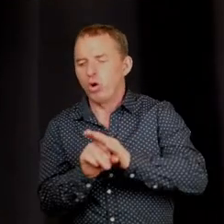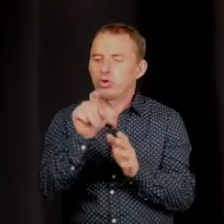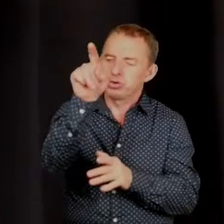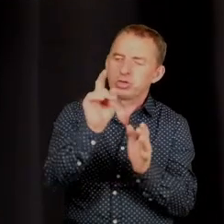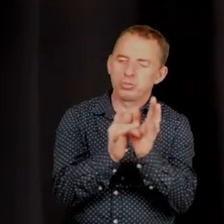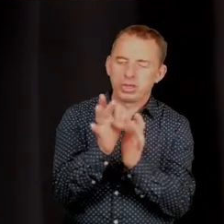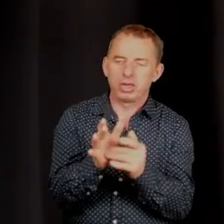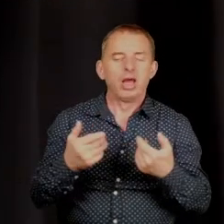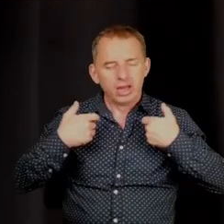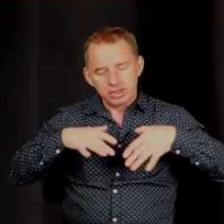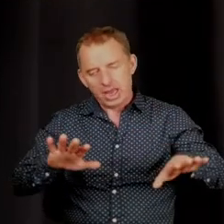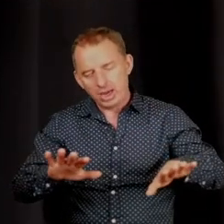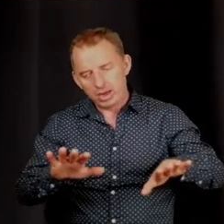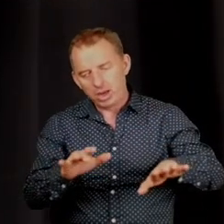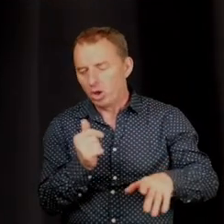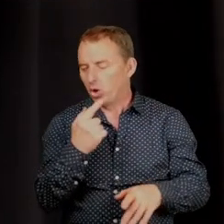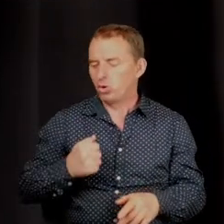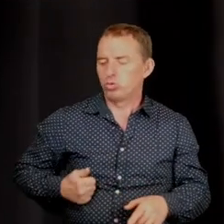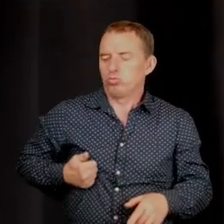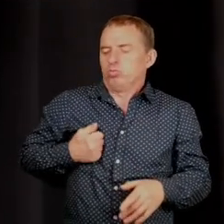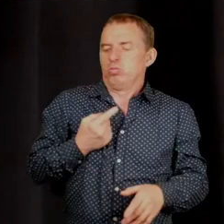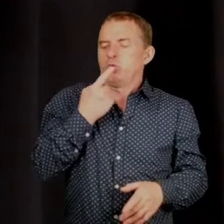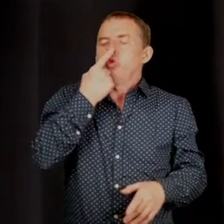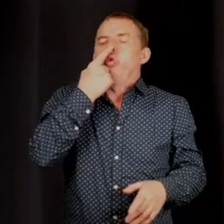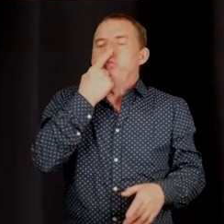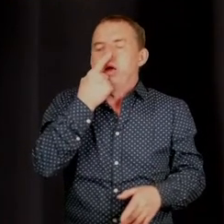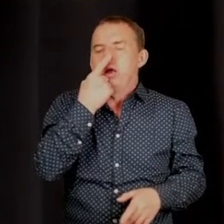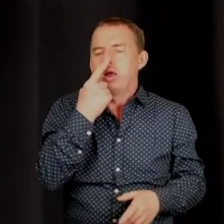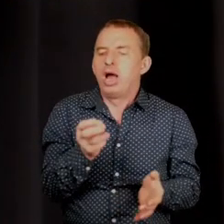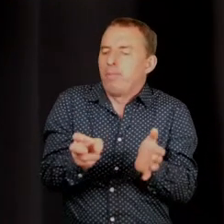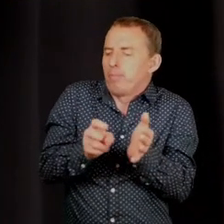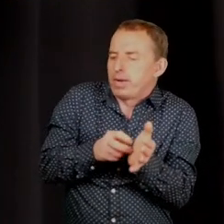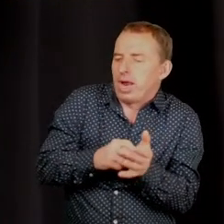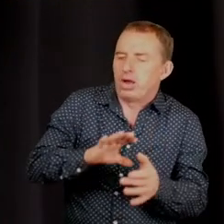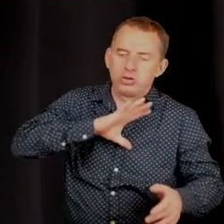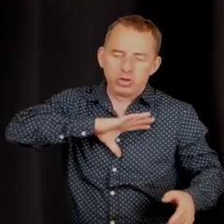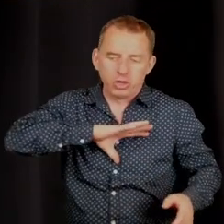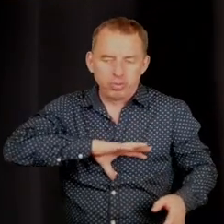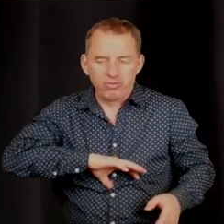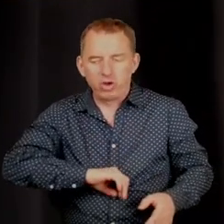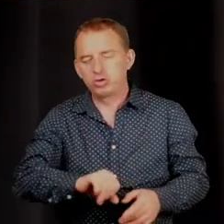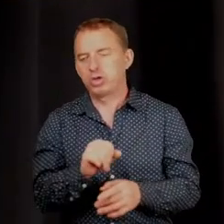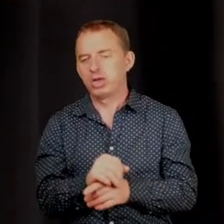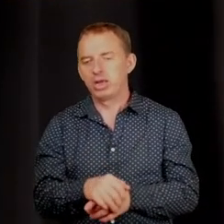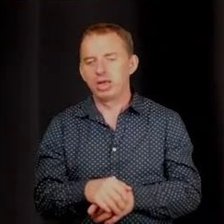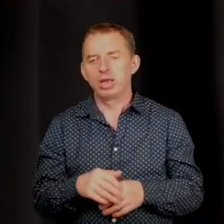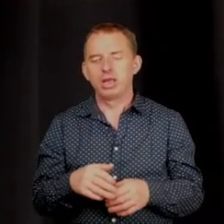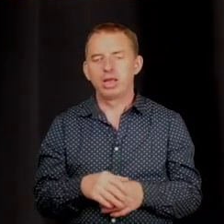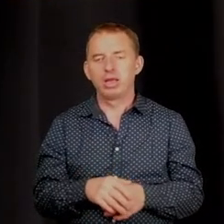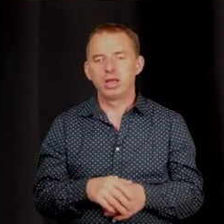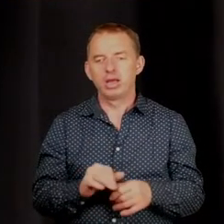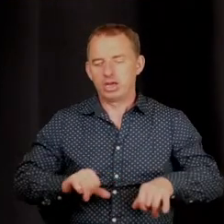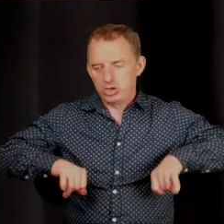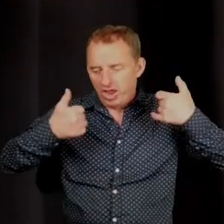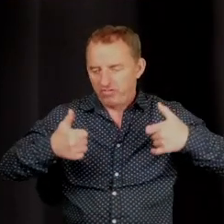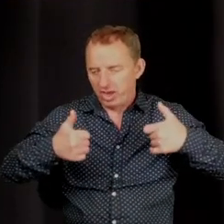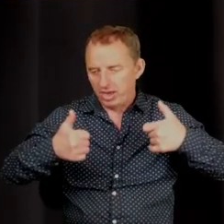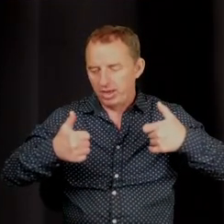pride. Nie chcę, aby duma. Impatience. Aby brak cierpliwości. Anger. Może gniew. Lust.